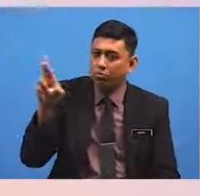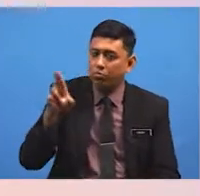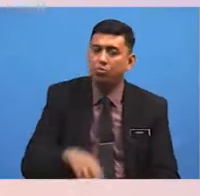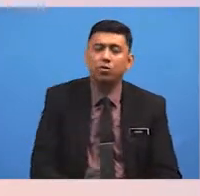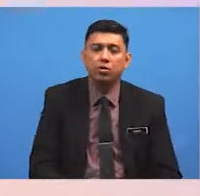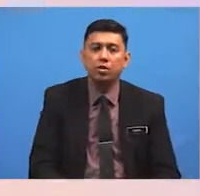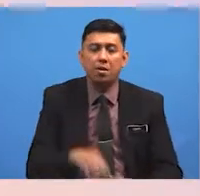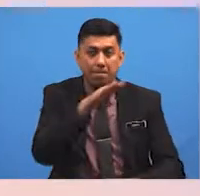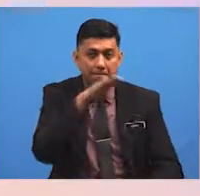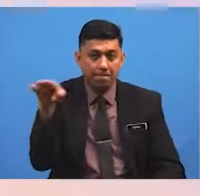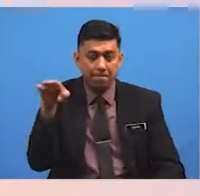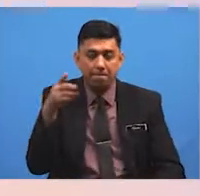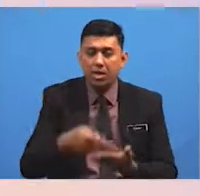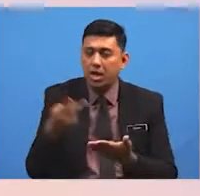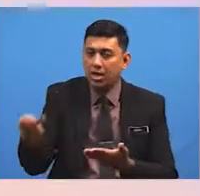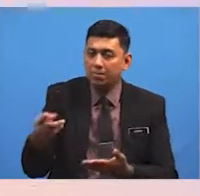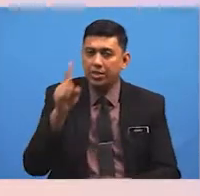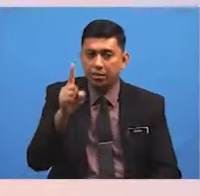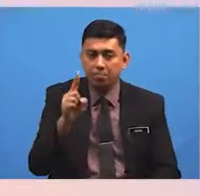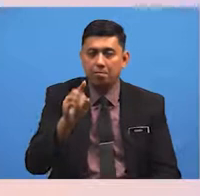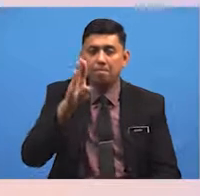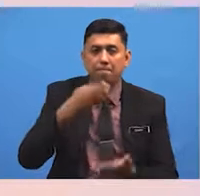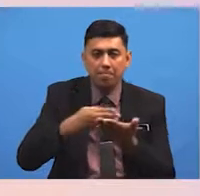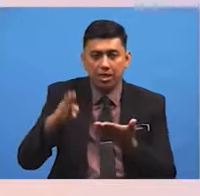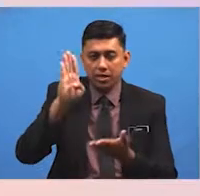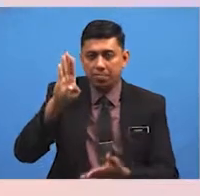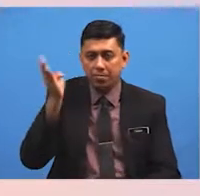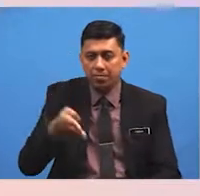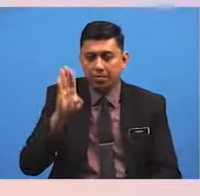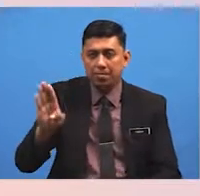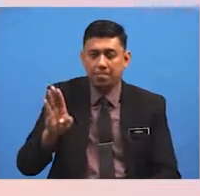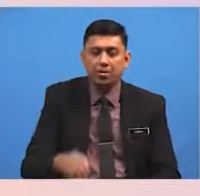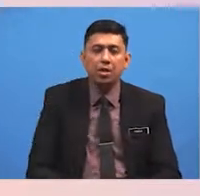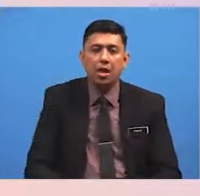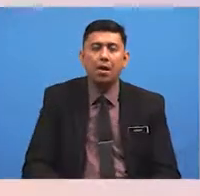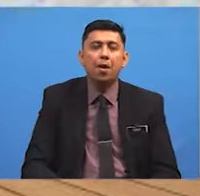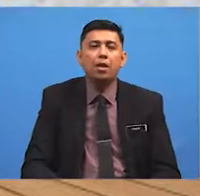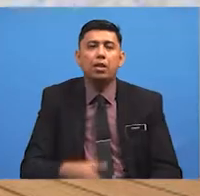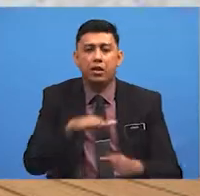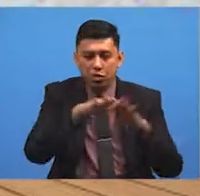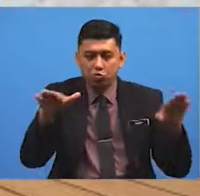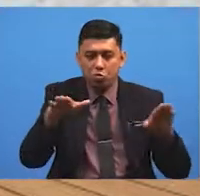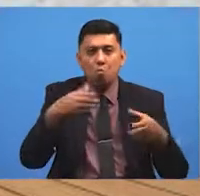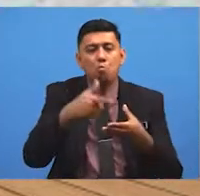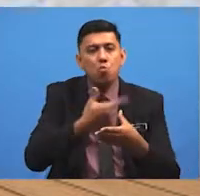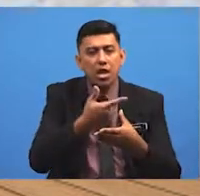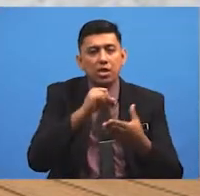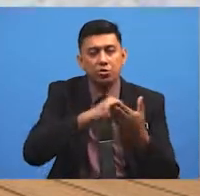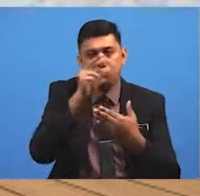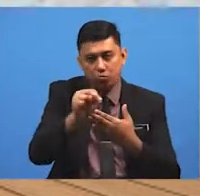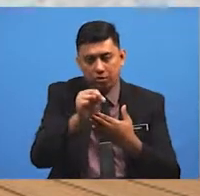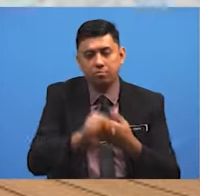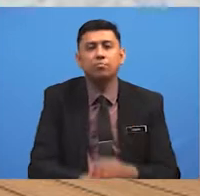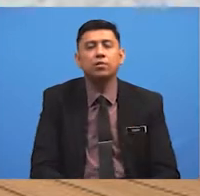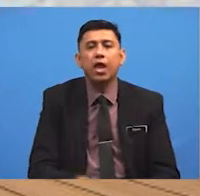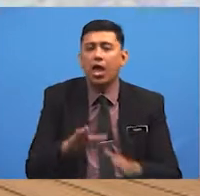dibales perkara pertama bagi Bibi pada lajo bulan Juni Langkah